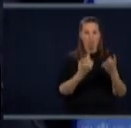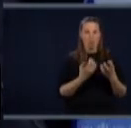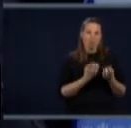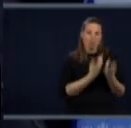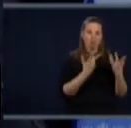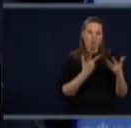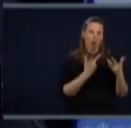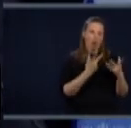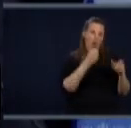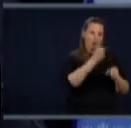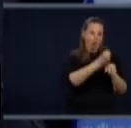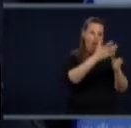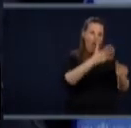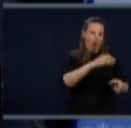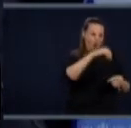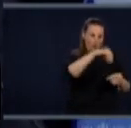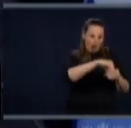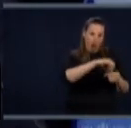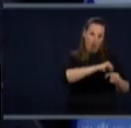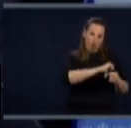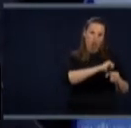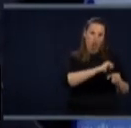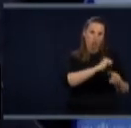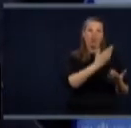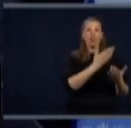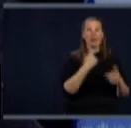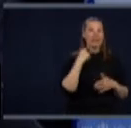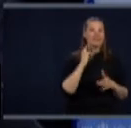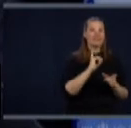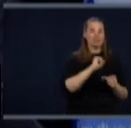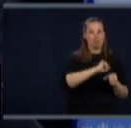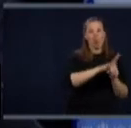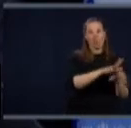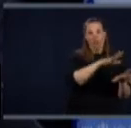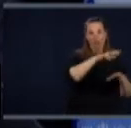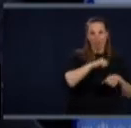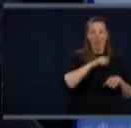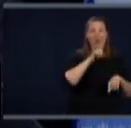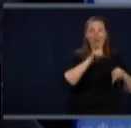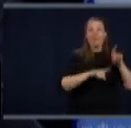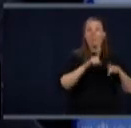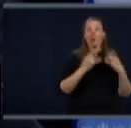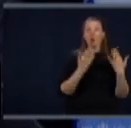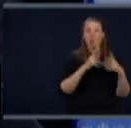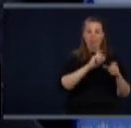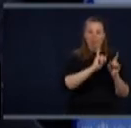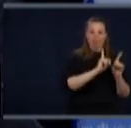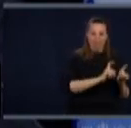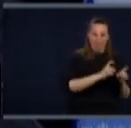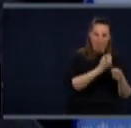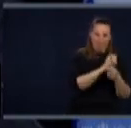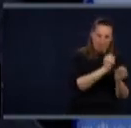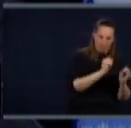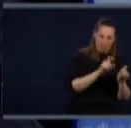une stratégie qui va être la mieux balancée entre la quantité de tests qu'on a disponibles et puis la représentativité de la